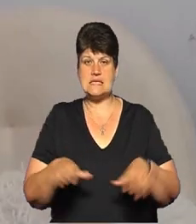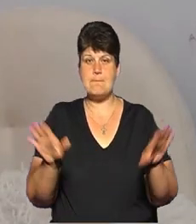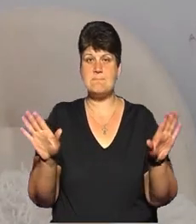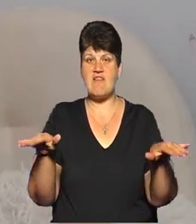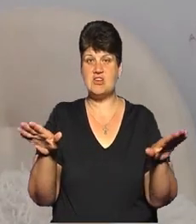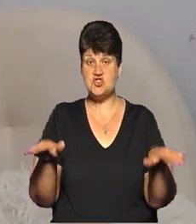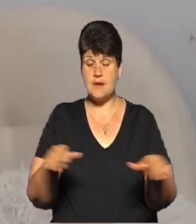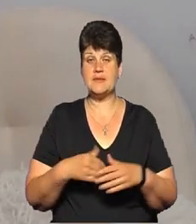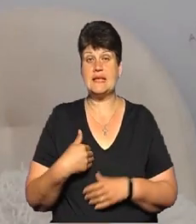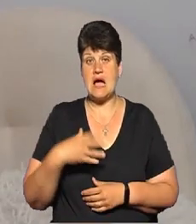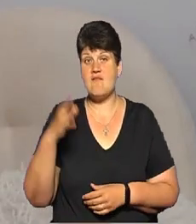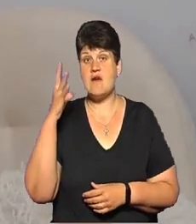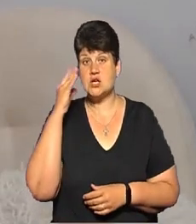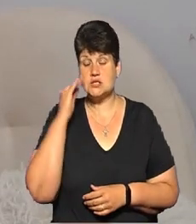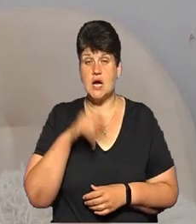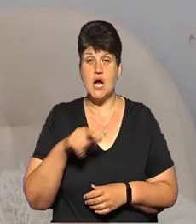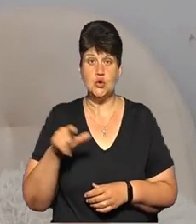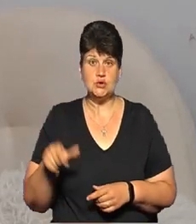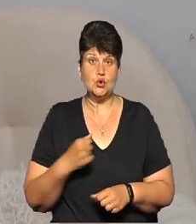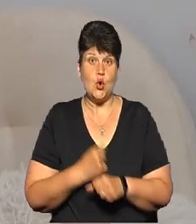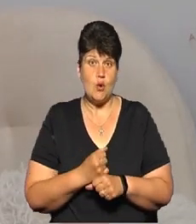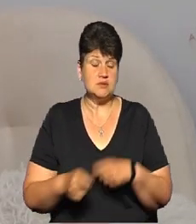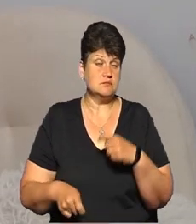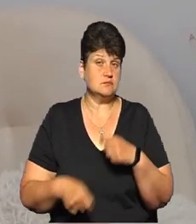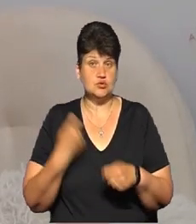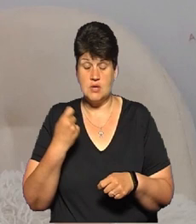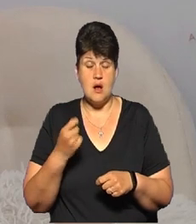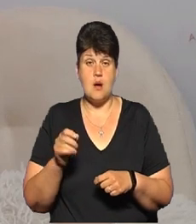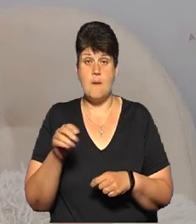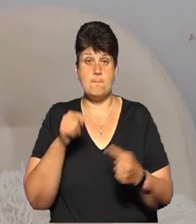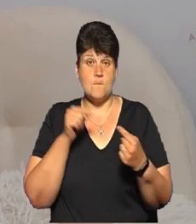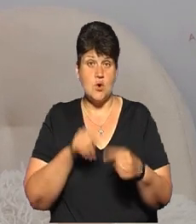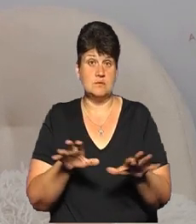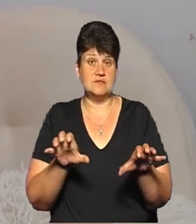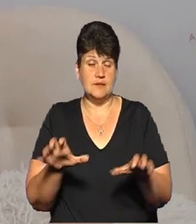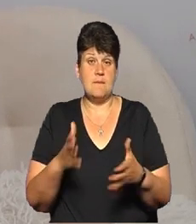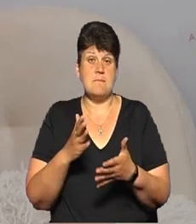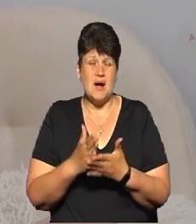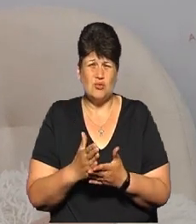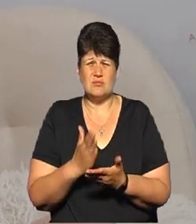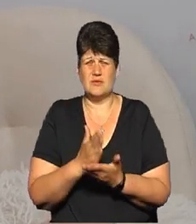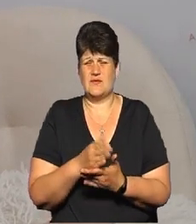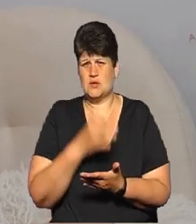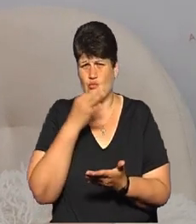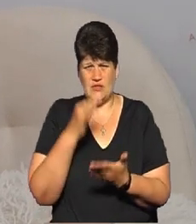вважаю, що люди, які коять злочини проти братів наших менших, мають нести за це повну відповідальність у